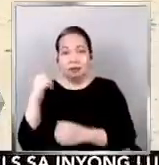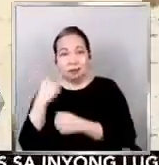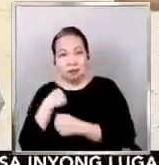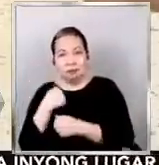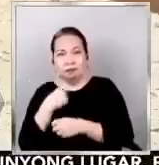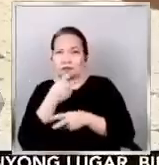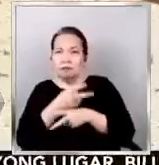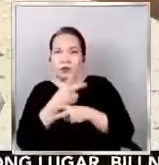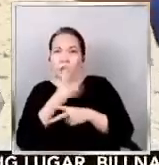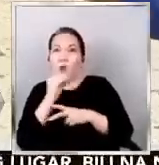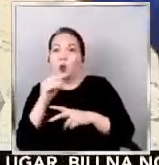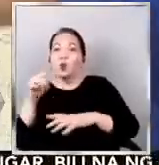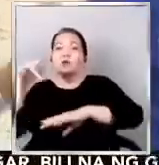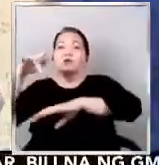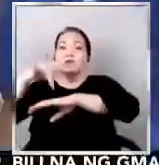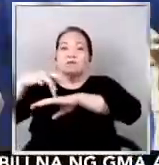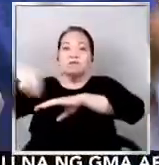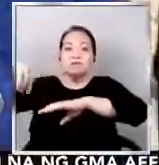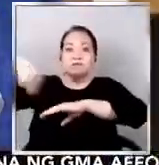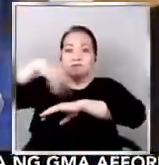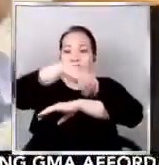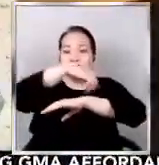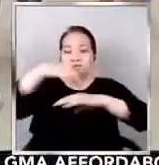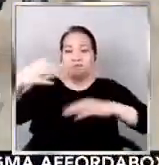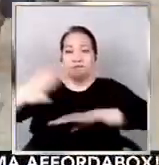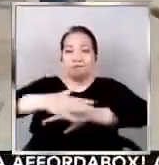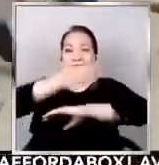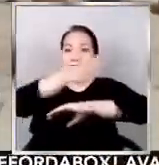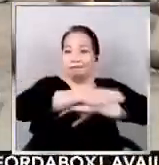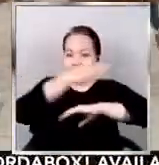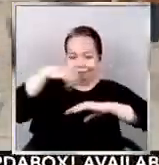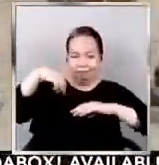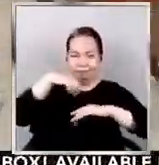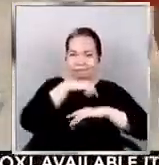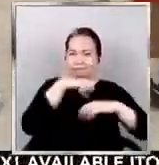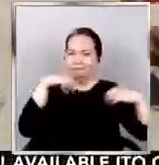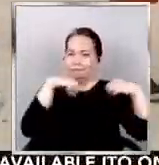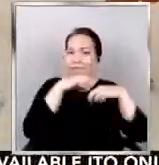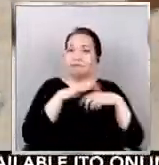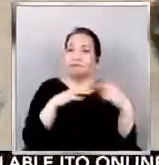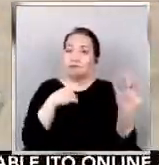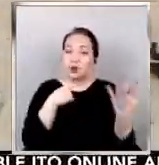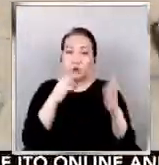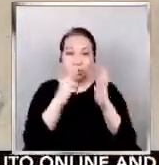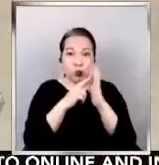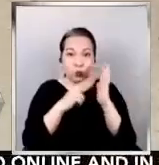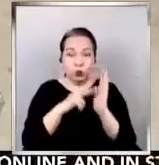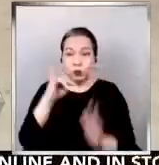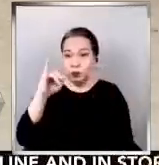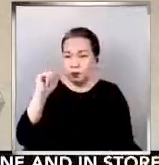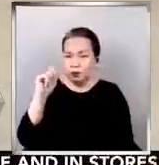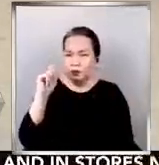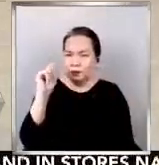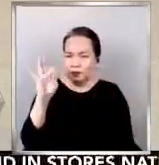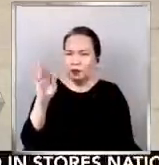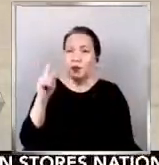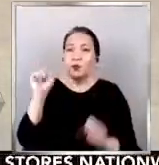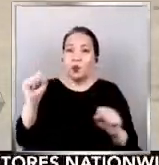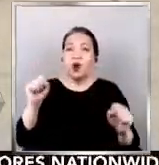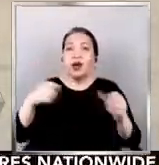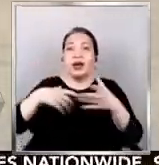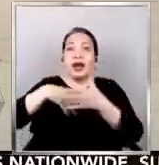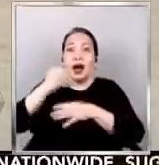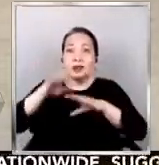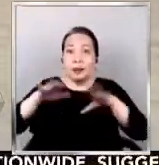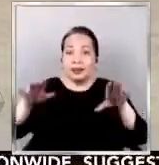beach. Sa ngayon, ayon sa panuntunan ng IATF, maari lamang lumabas ang mga bata para mag-ehersisyo o magpagamot